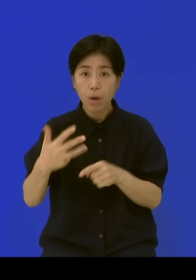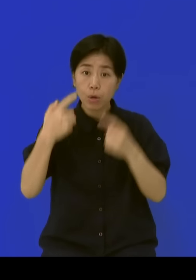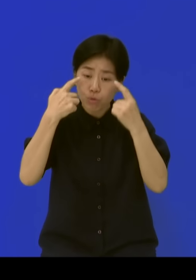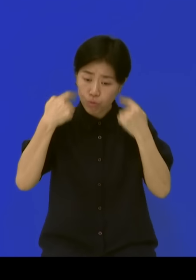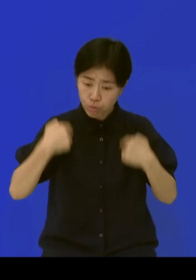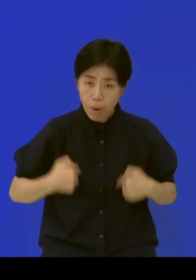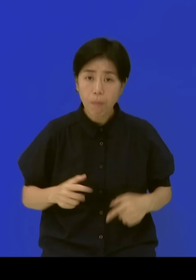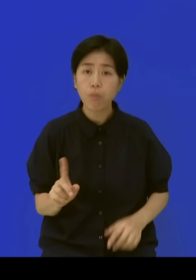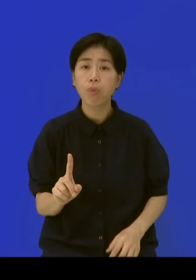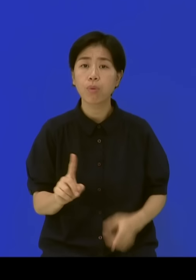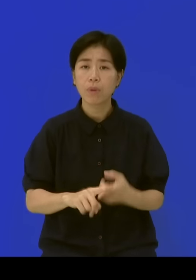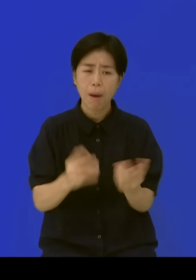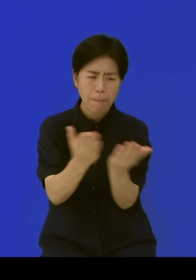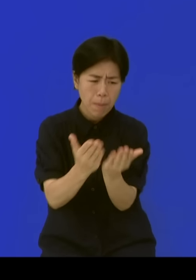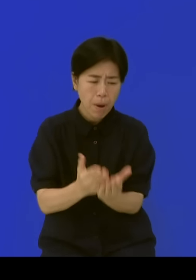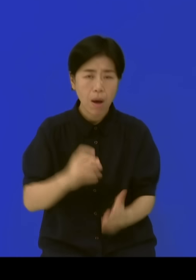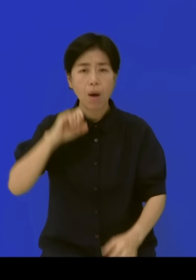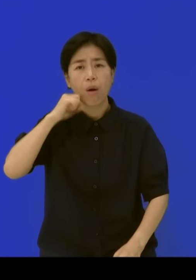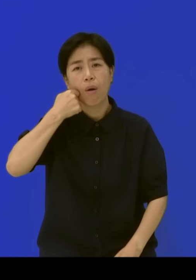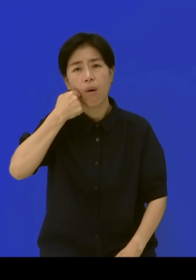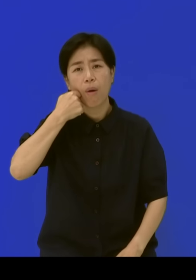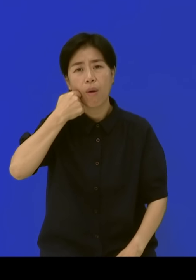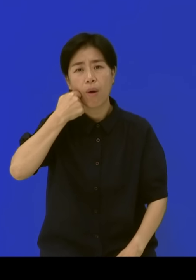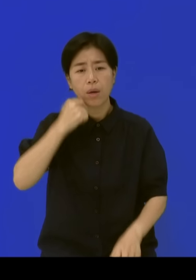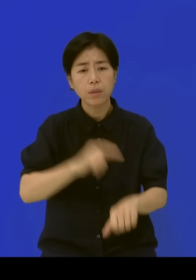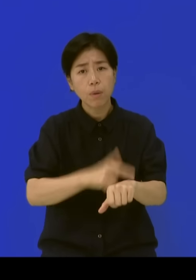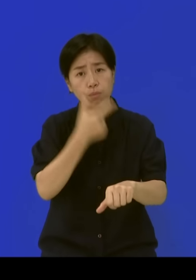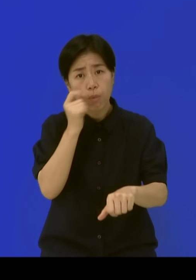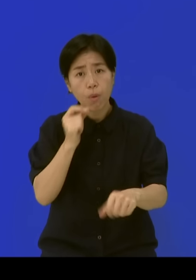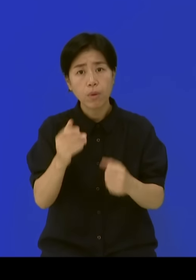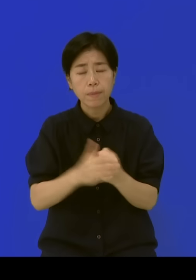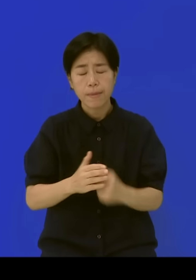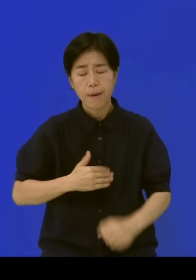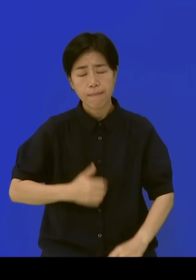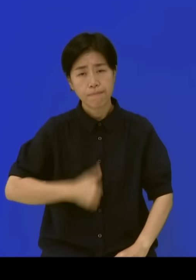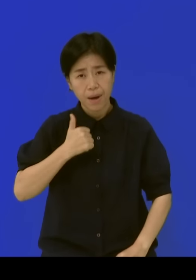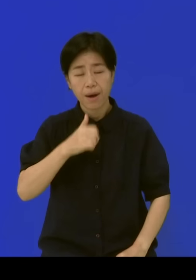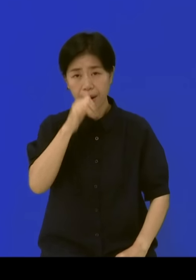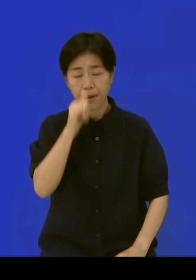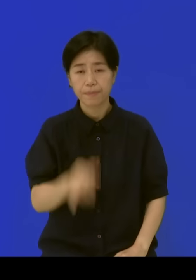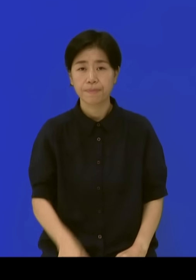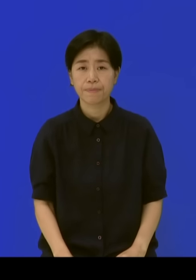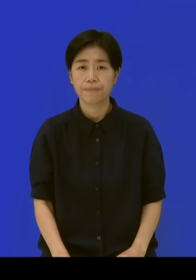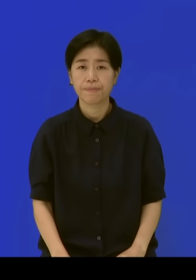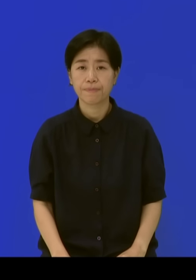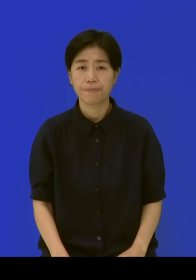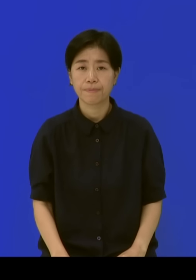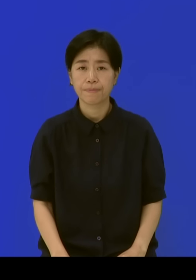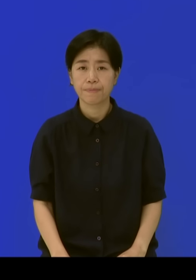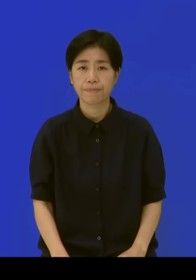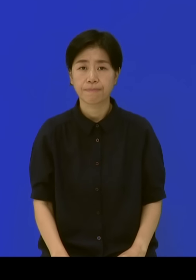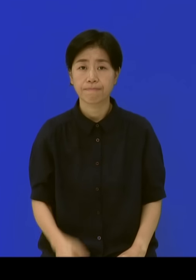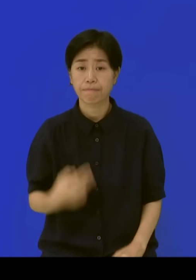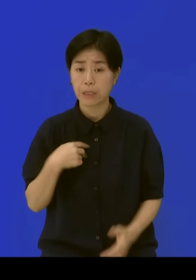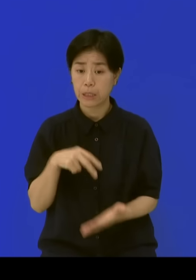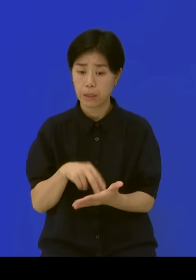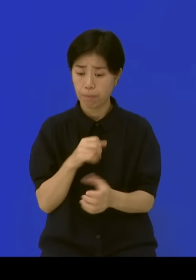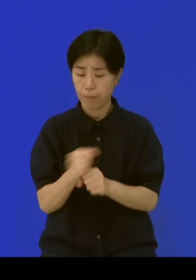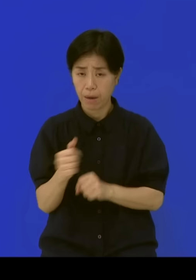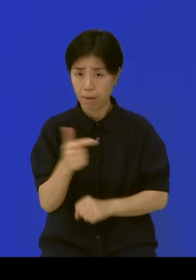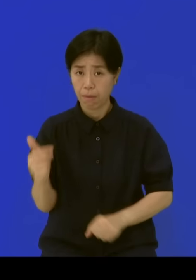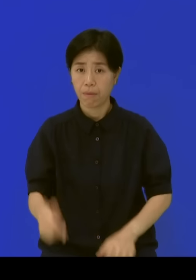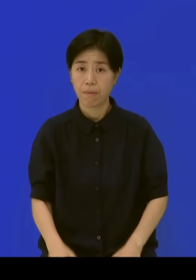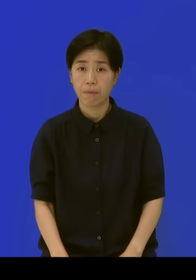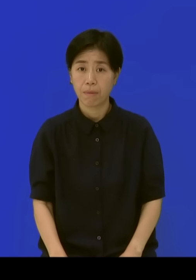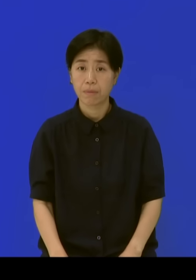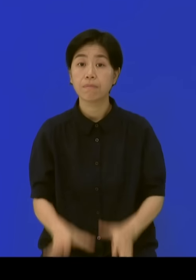거죠. 예. 그래서 제가 그래서 좀 화도 나고 이게 어떻게 해야 되지 되게 난감했던 것 같습니다. 아. 네. 그러던 와중에